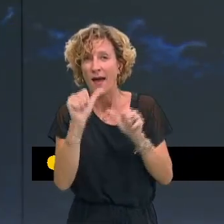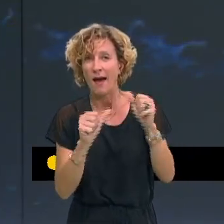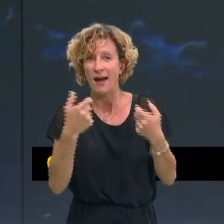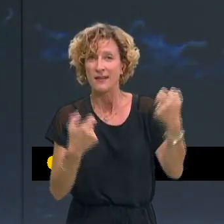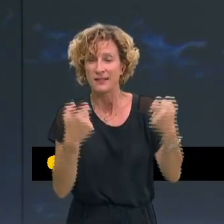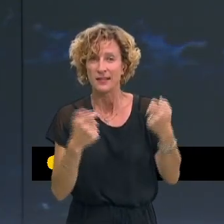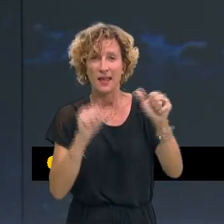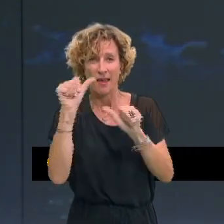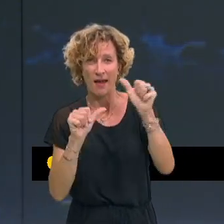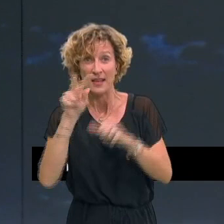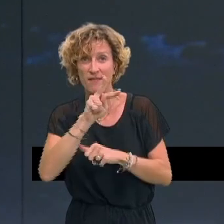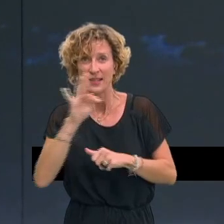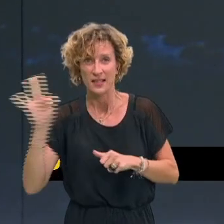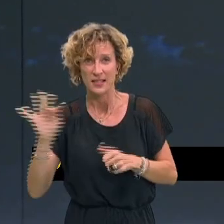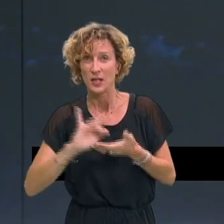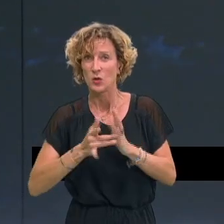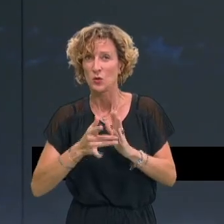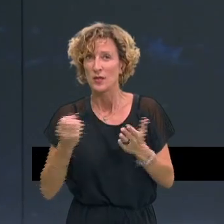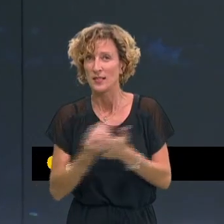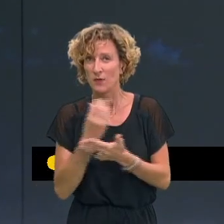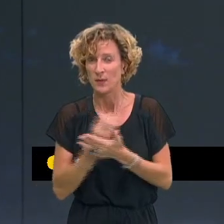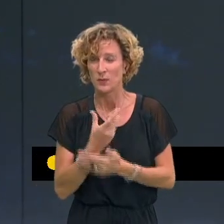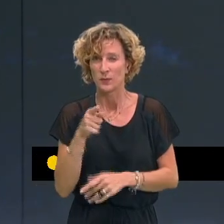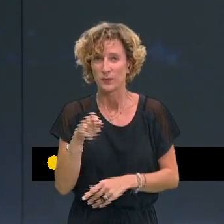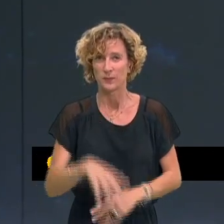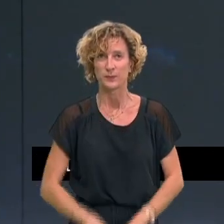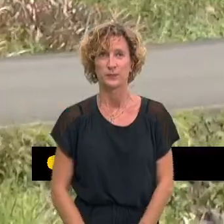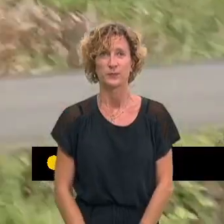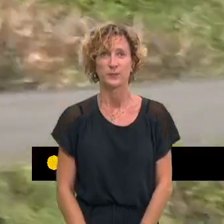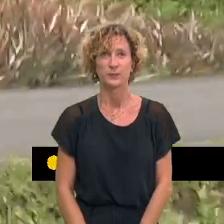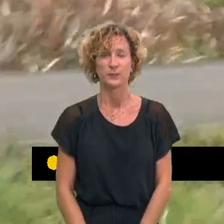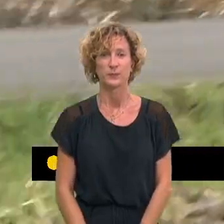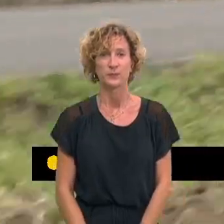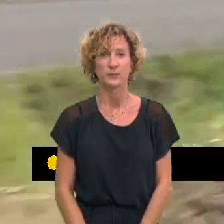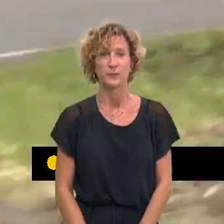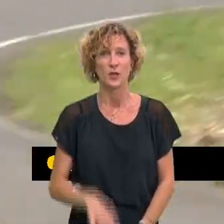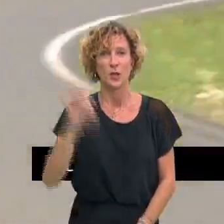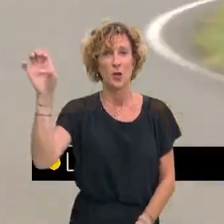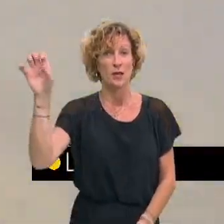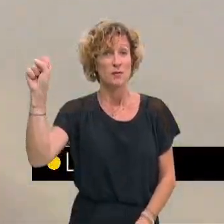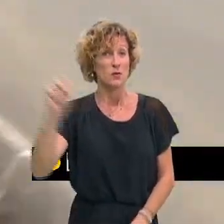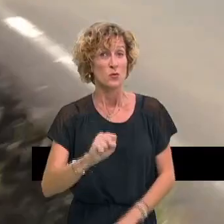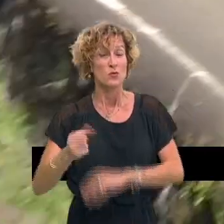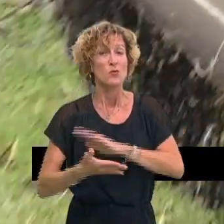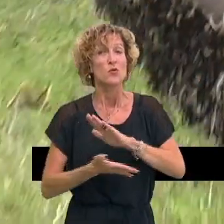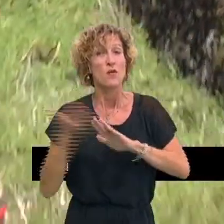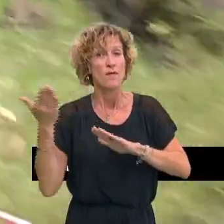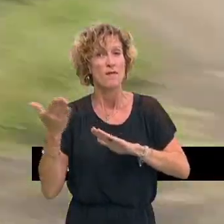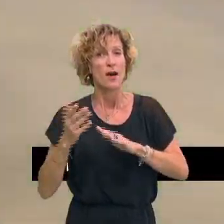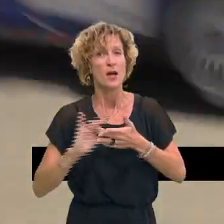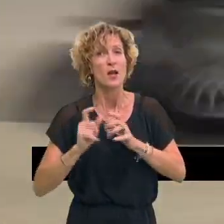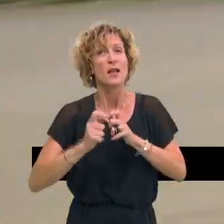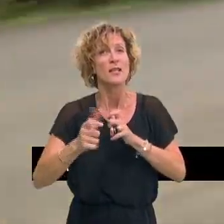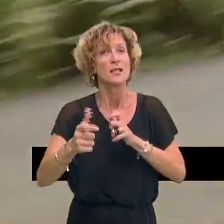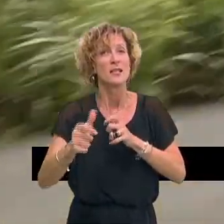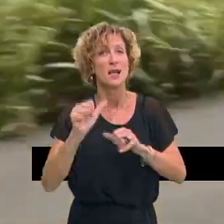auto dans le Sud Sauvage. Tous les détails avec Johnny Lérivin. De l'Est au Sud Sauvage, les étapes du championnat s'enchaînent